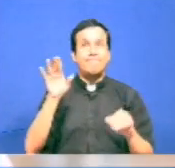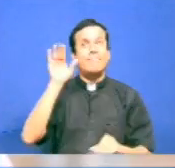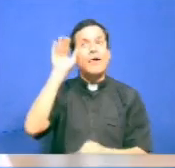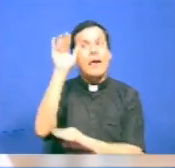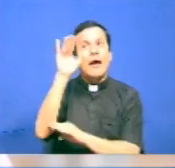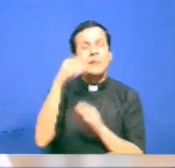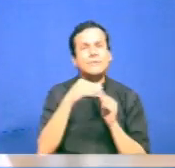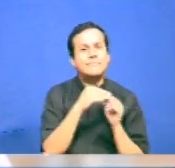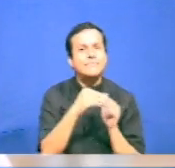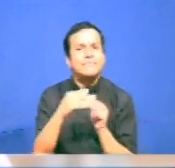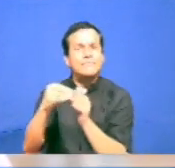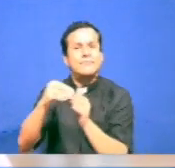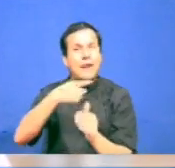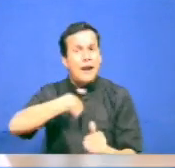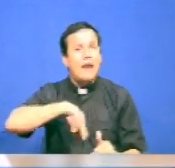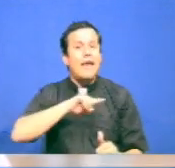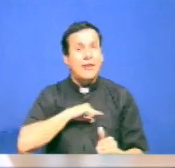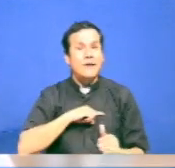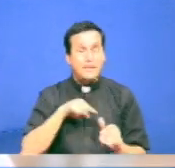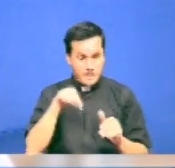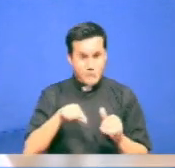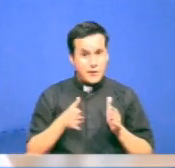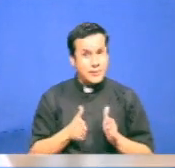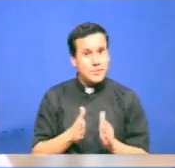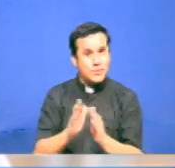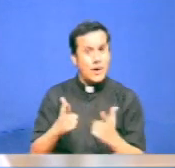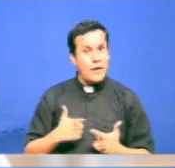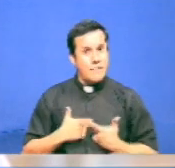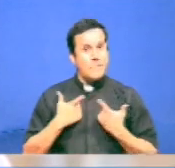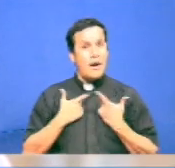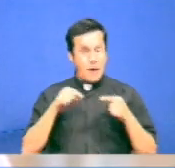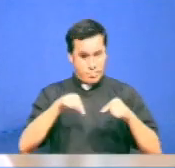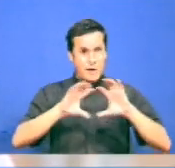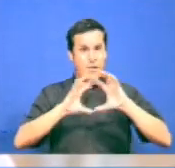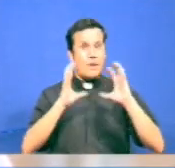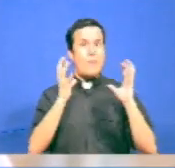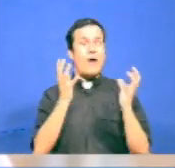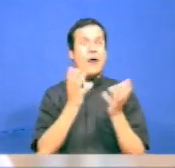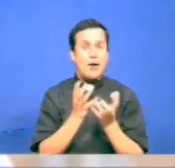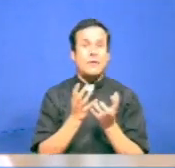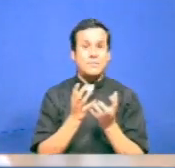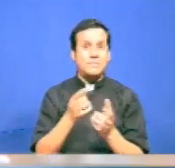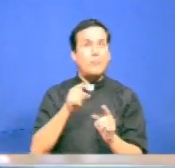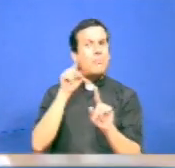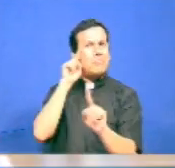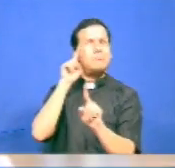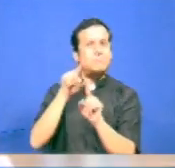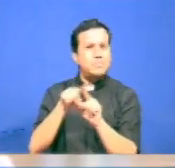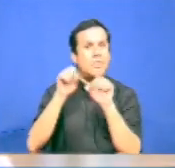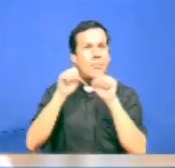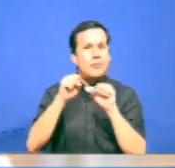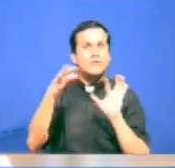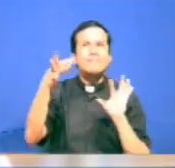sisi tukufuatao katika njia na mashaka ya hapa duniani, ili tujaliwe